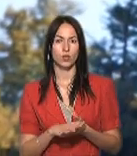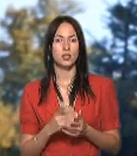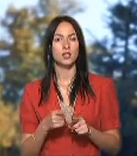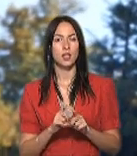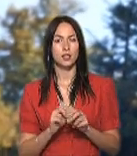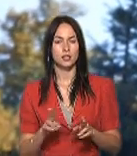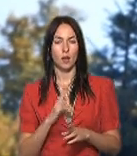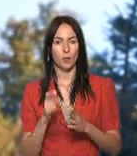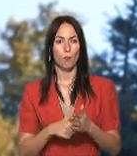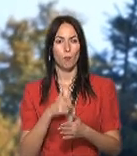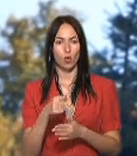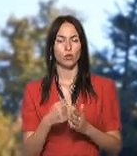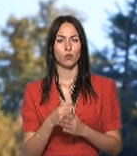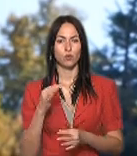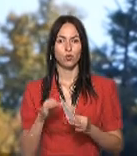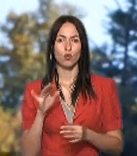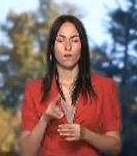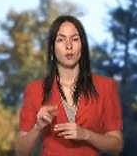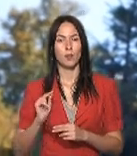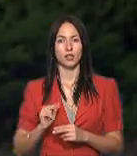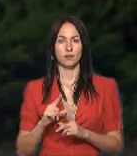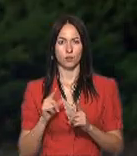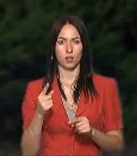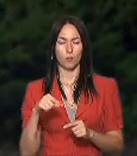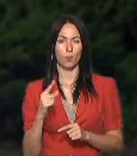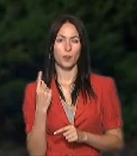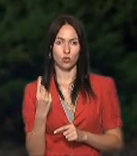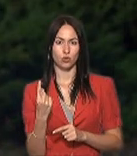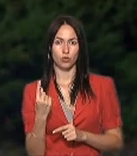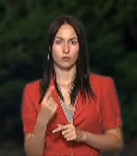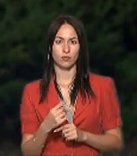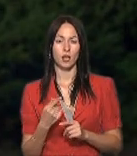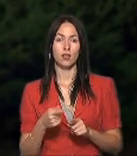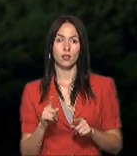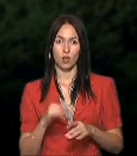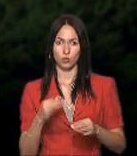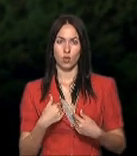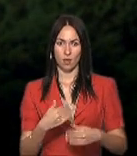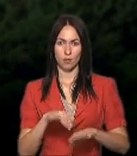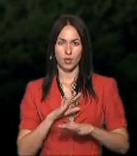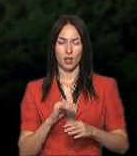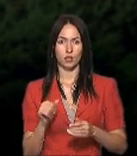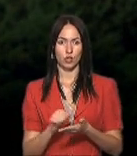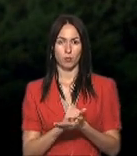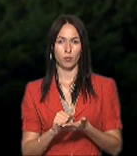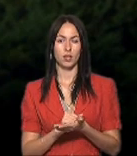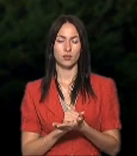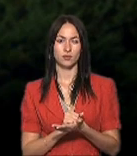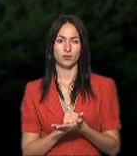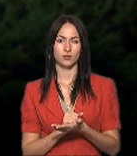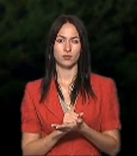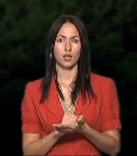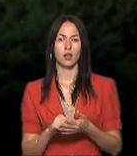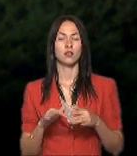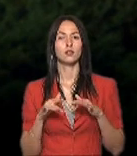самий позов надійшов до суду від працівників 1-ї школи. Суддя нам пропонував, так як матеріали справи у нас аналогічні,